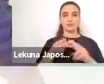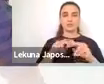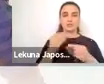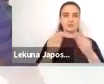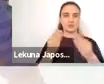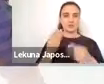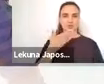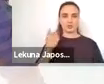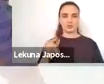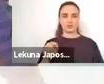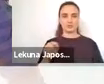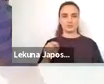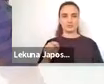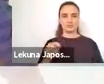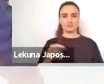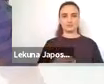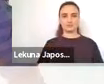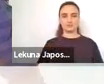არის.